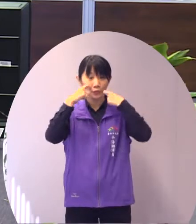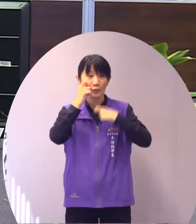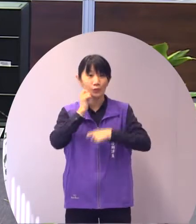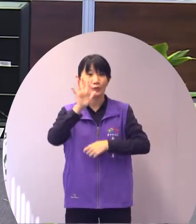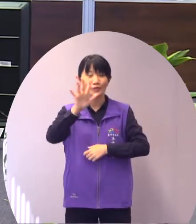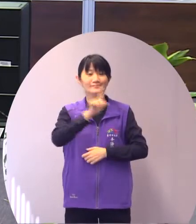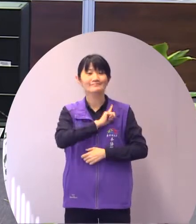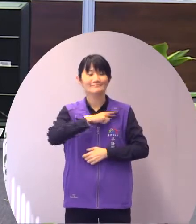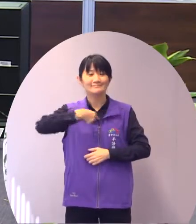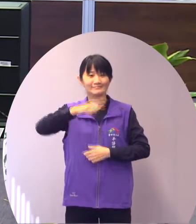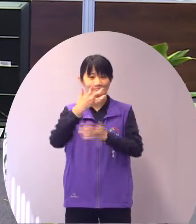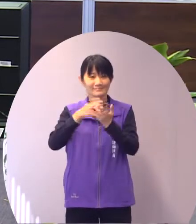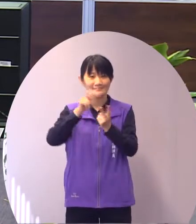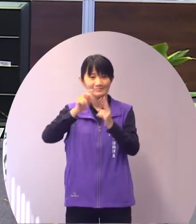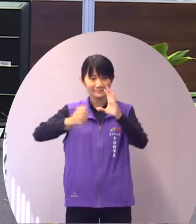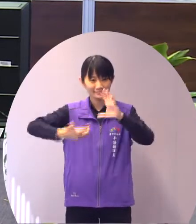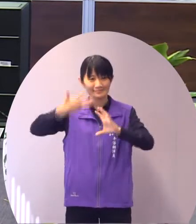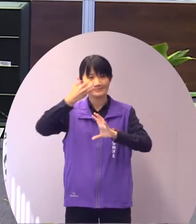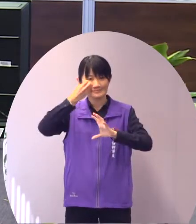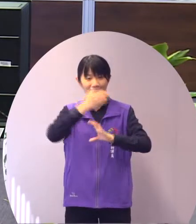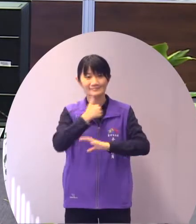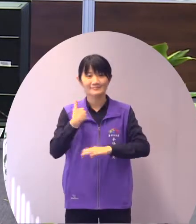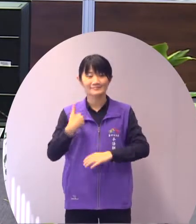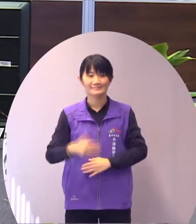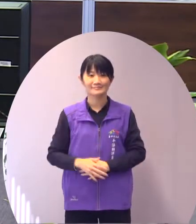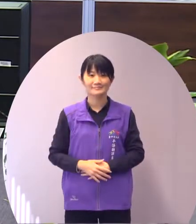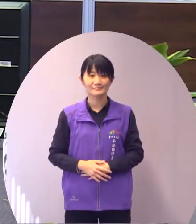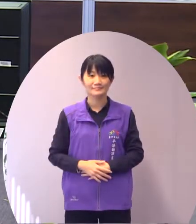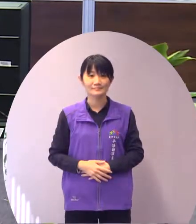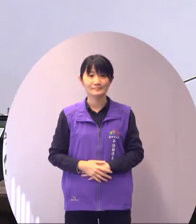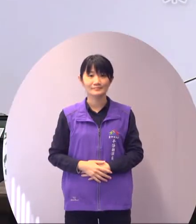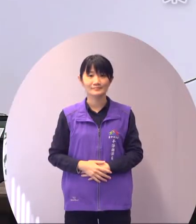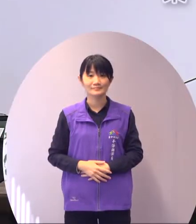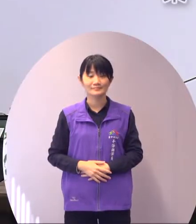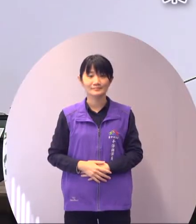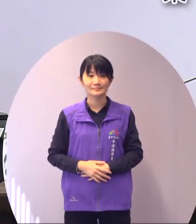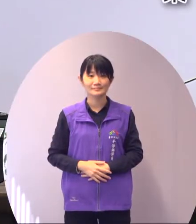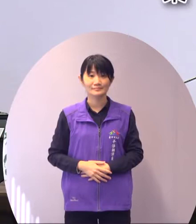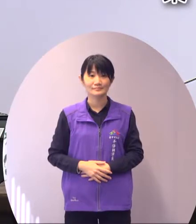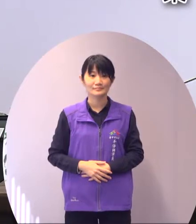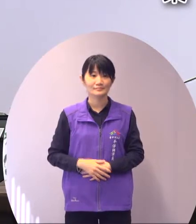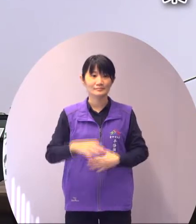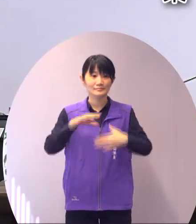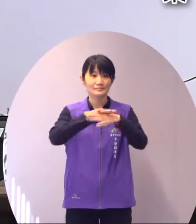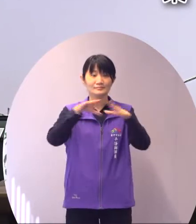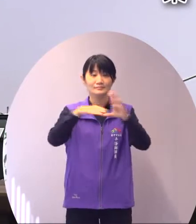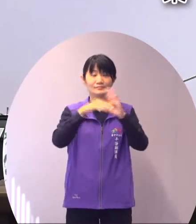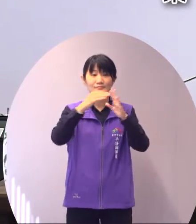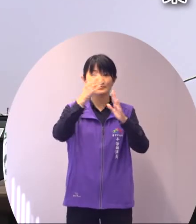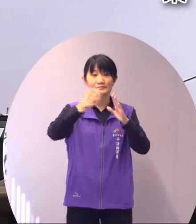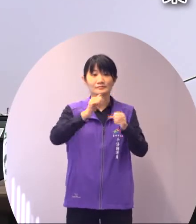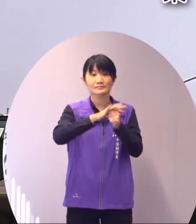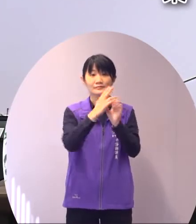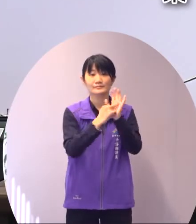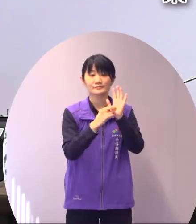麻烦就上网去看。好，那请问这个文化局家军局长有没有补充？